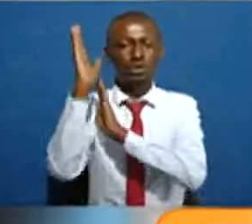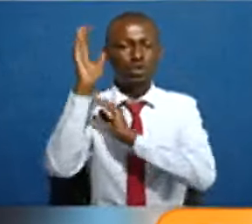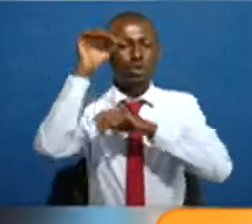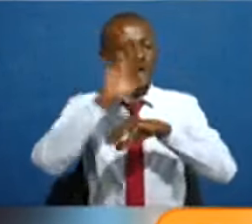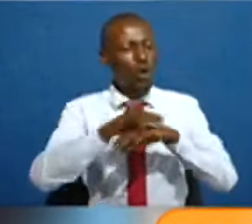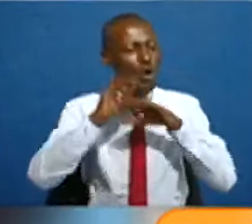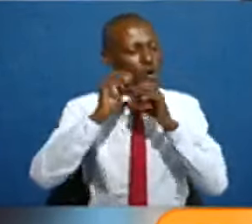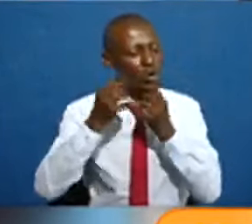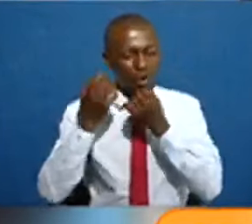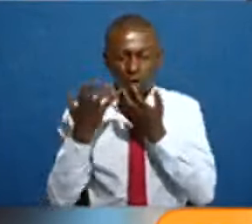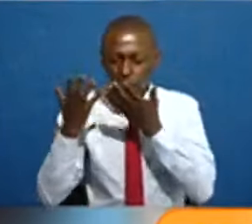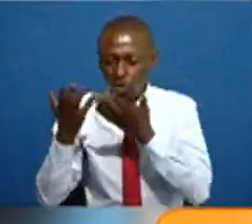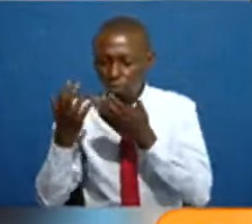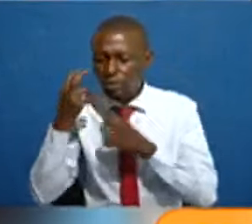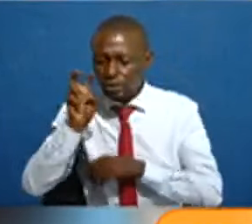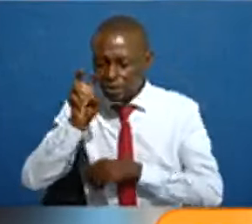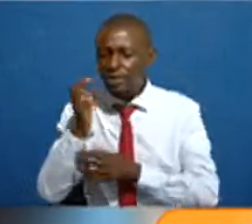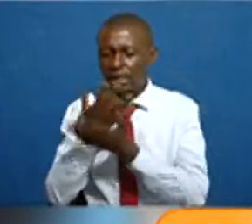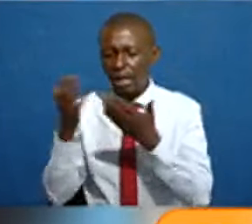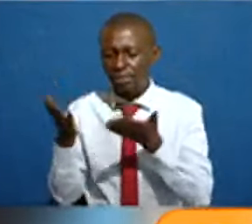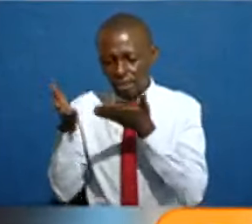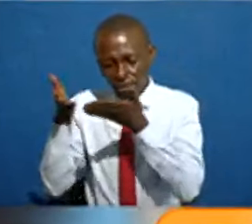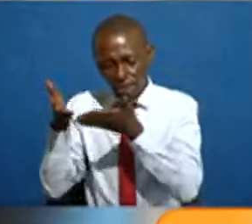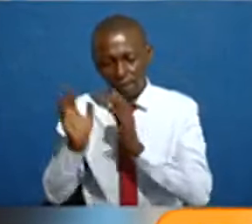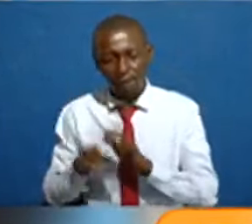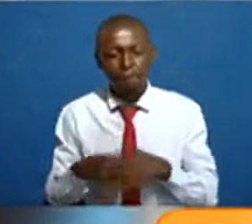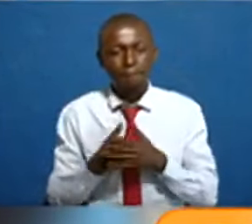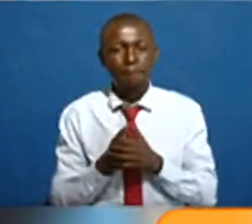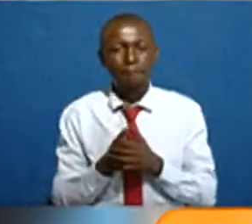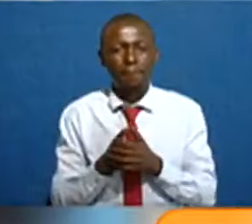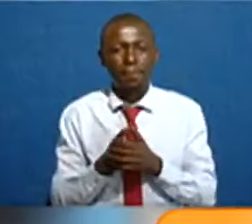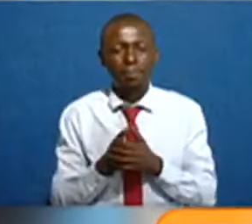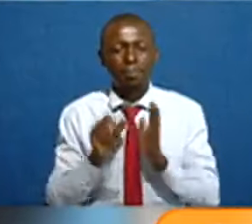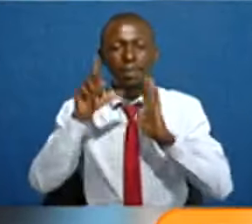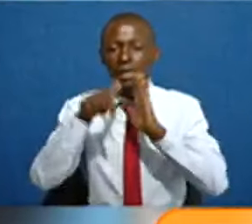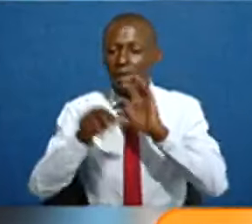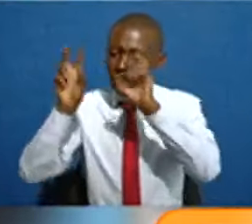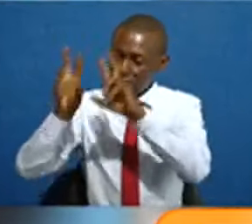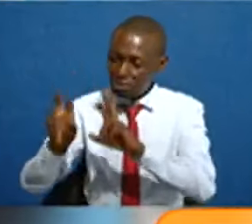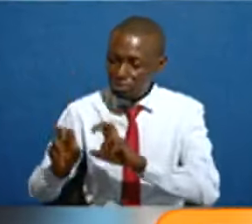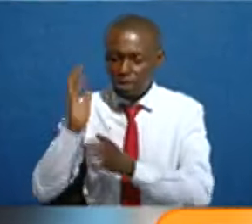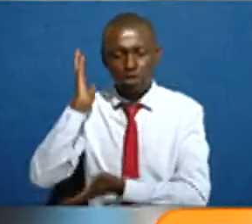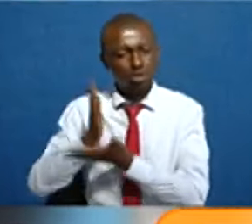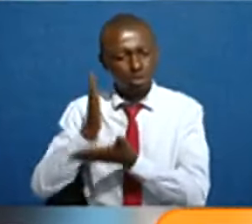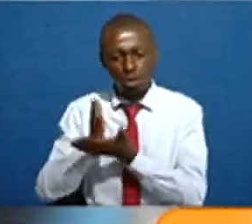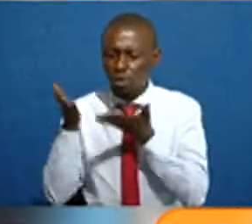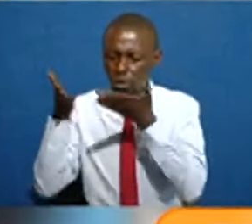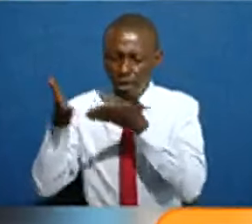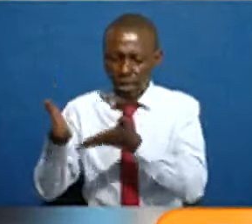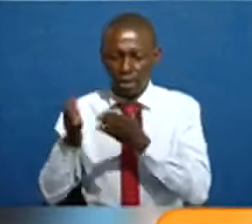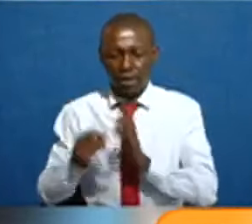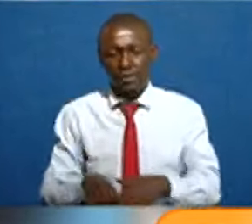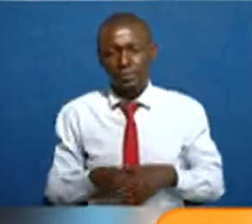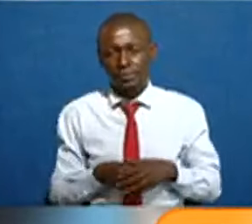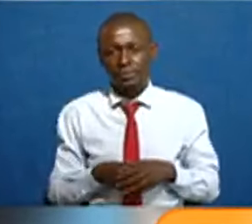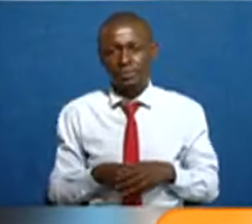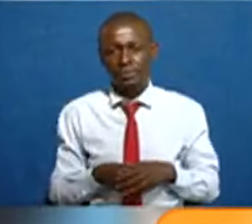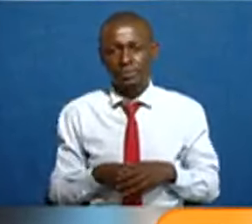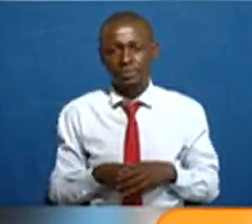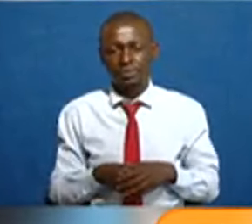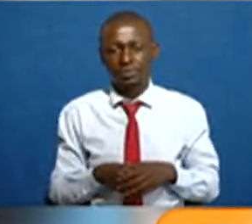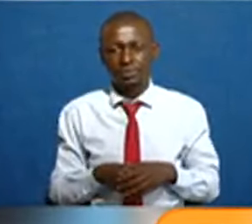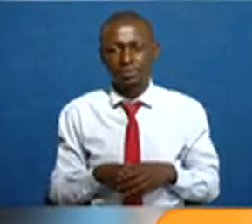kawaita akamwambia hapo kando kuna kitu anaona. Ndio akasema kumbe alikuwa ni yeye. Ndio